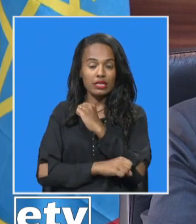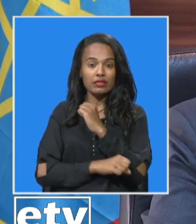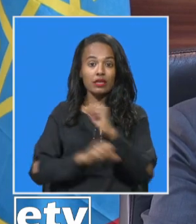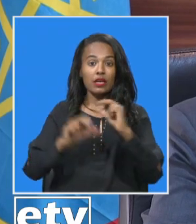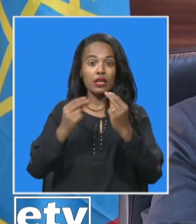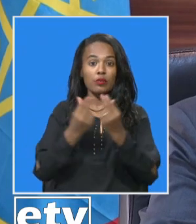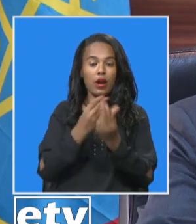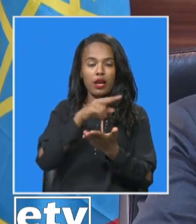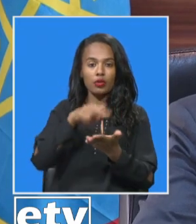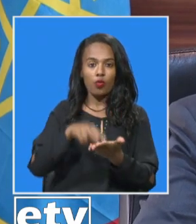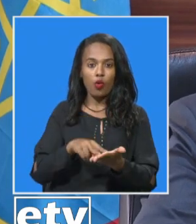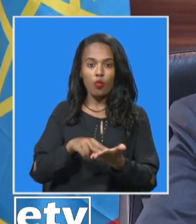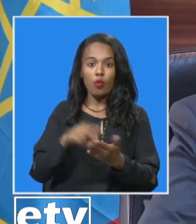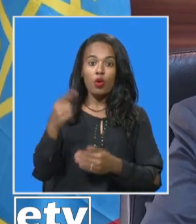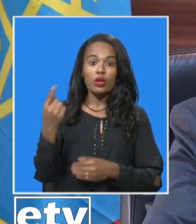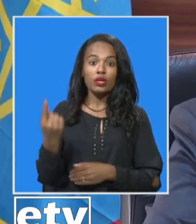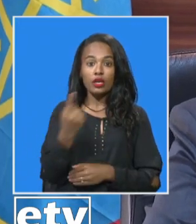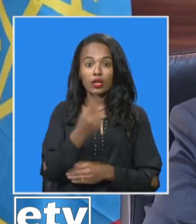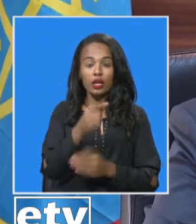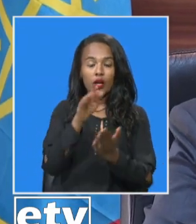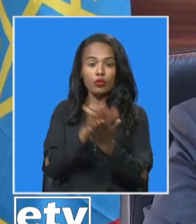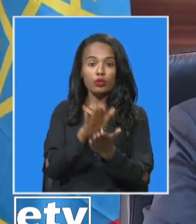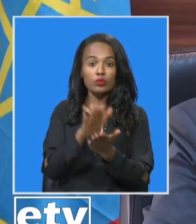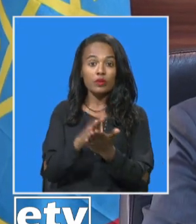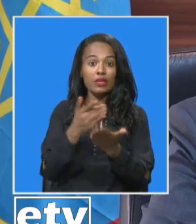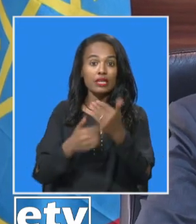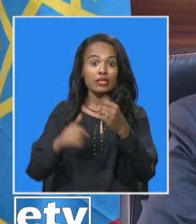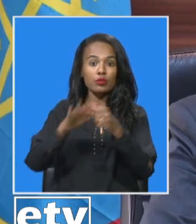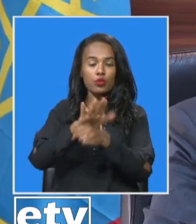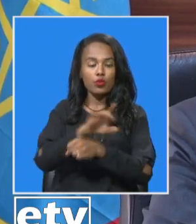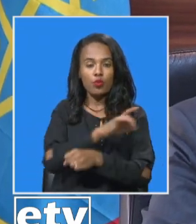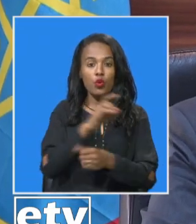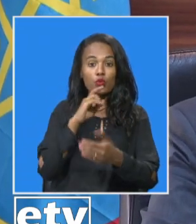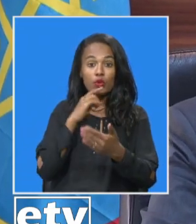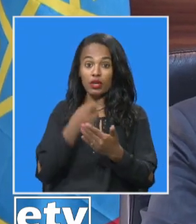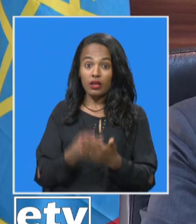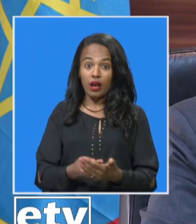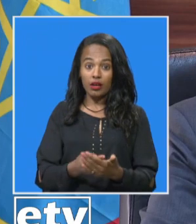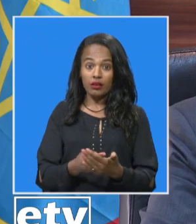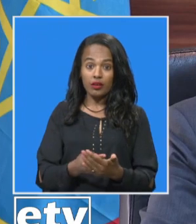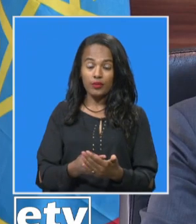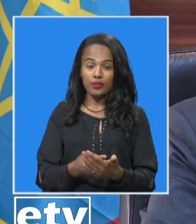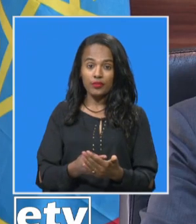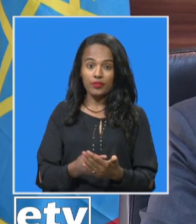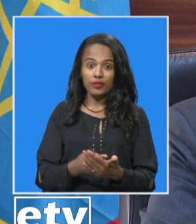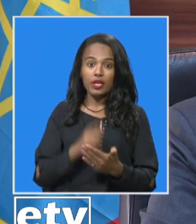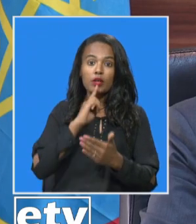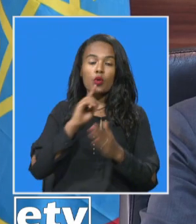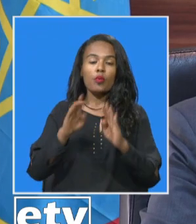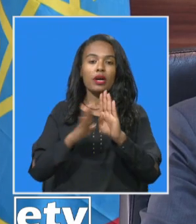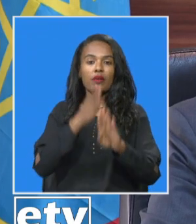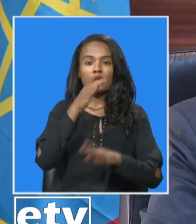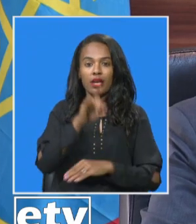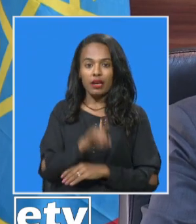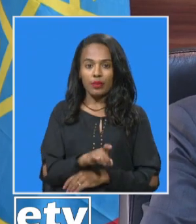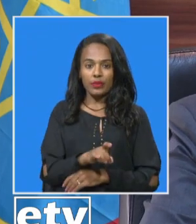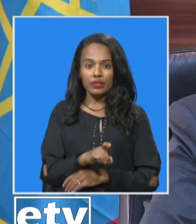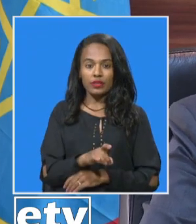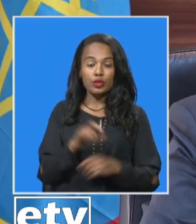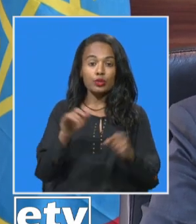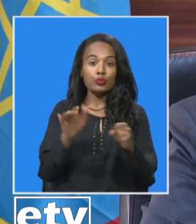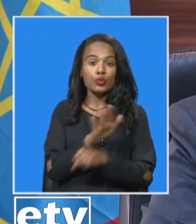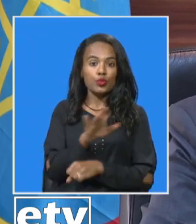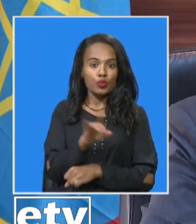ኃይል ተቋቁሞ እያንዳንዱ ትምህርት ቤት ለዚህ ብቁ መሆኑ እየተረጋገጠ ነው መከፈት ያለበት ማለት ነው።